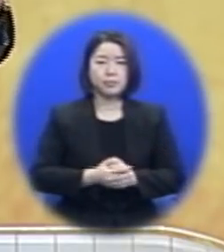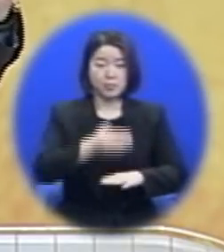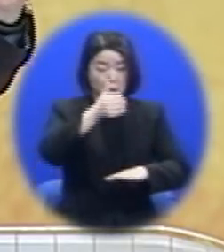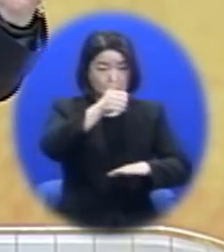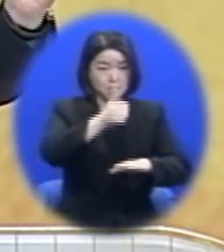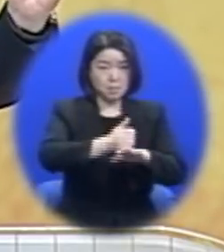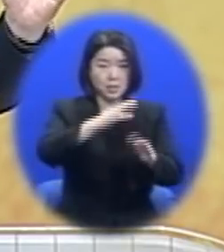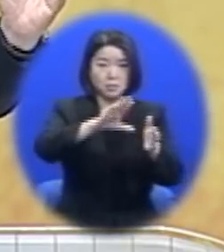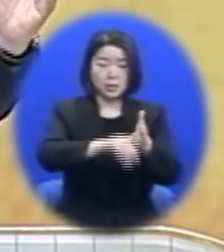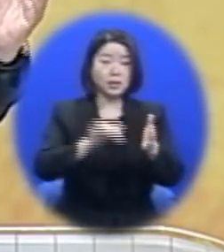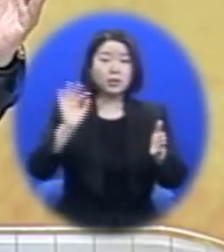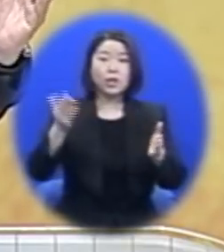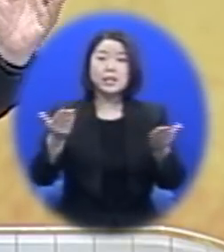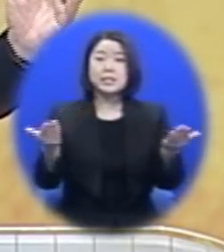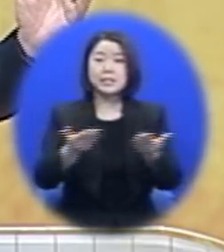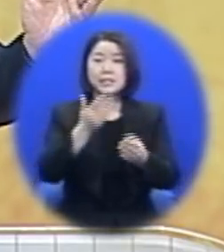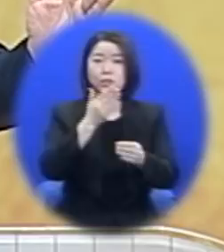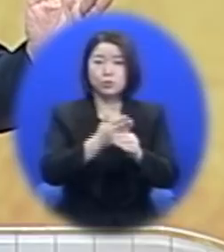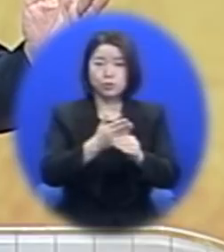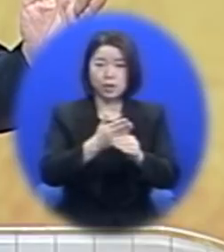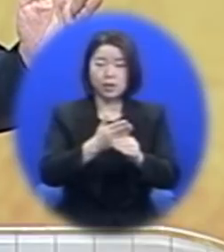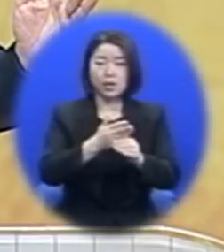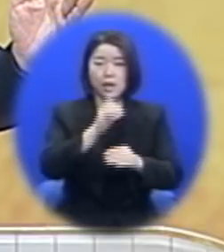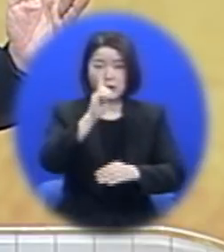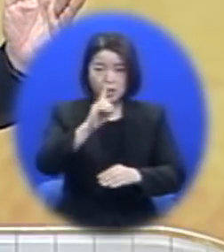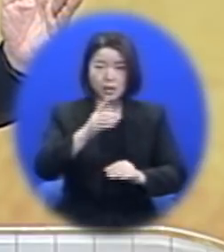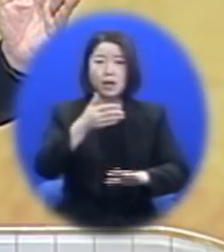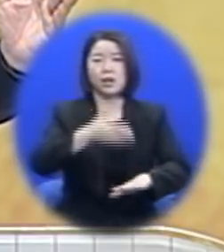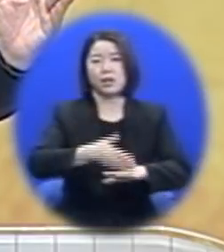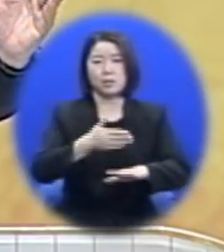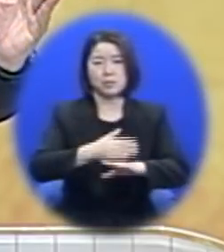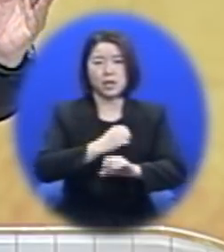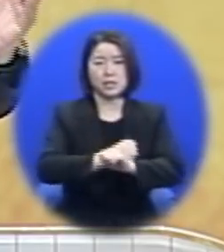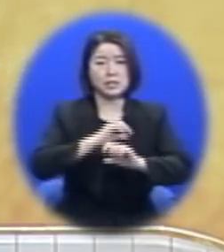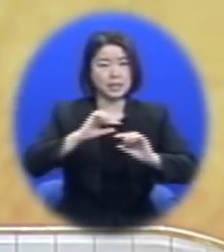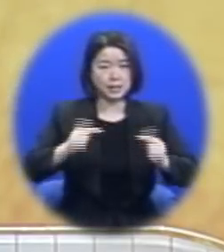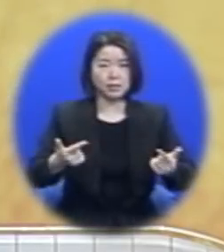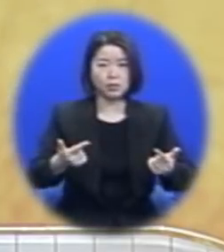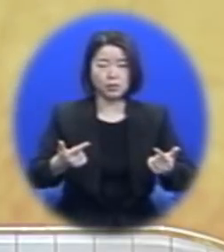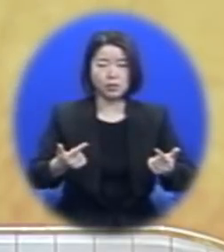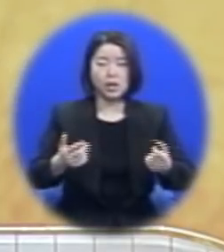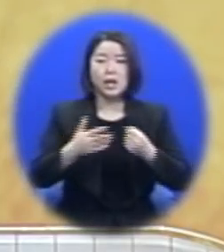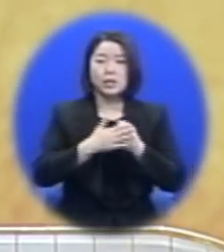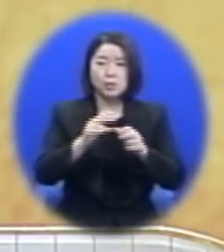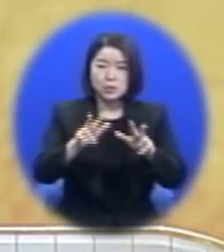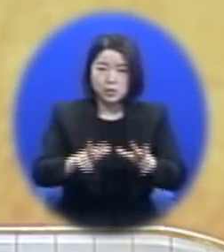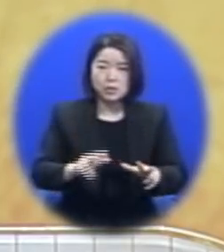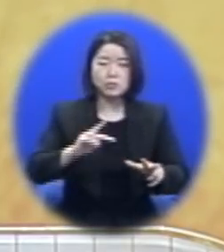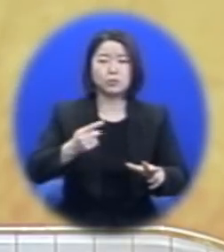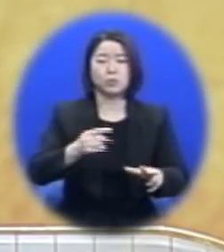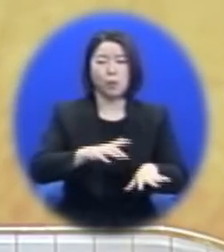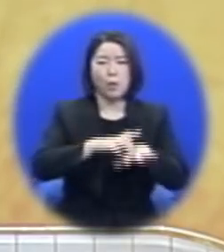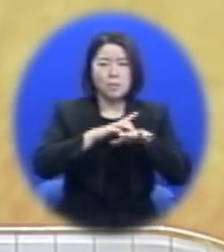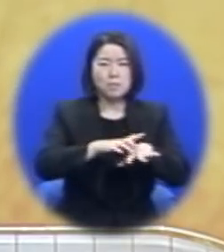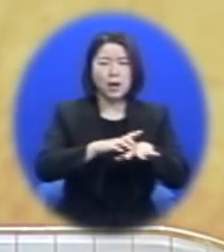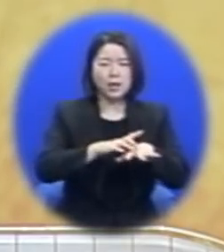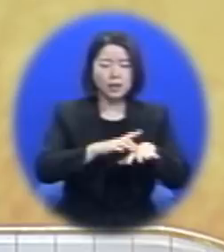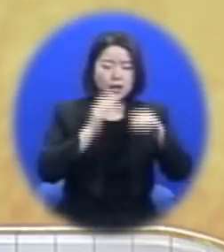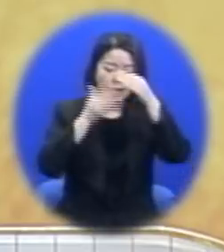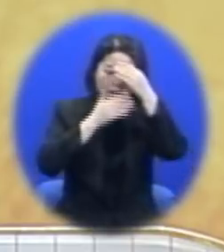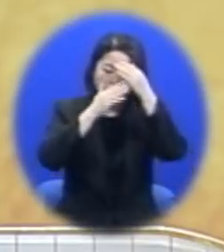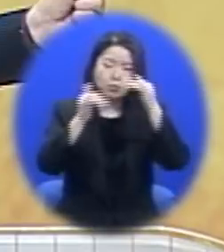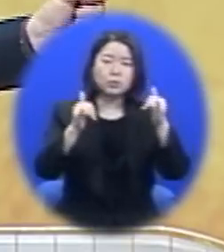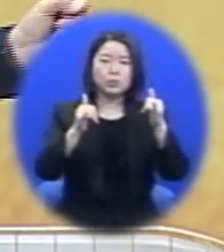때에 되어지는 일 중에 하나가 감사하지 않는 것입니다. 그러므로 지금도 마귀가 성도들의